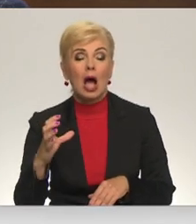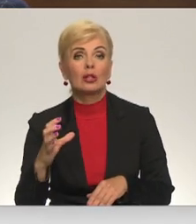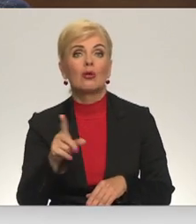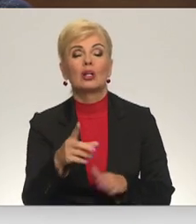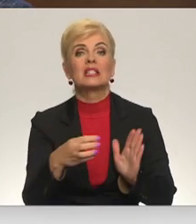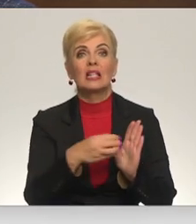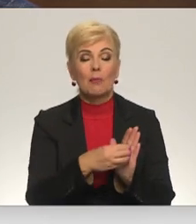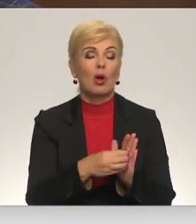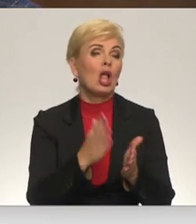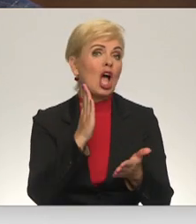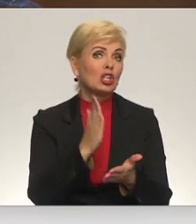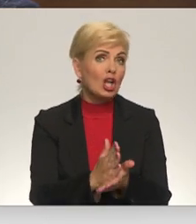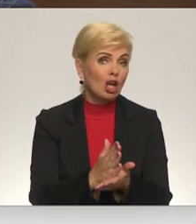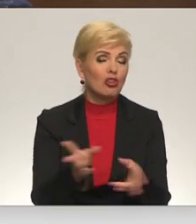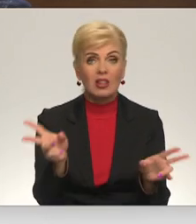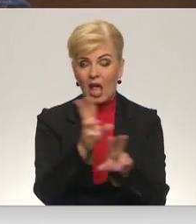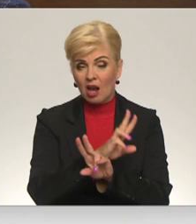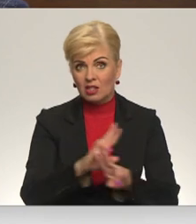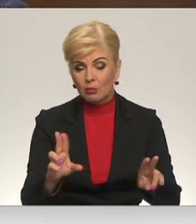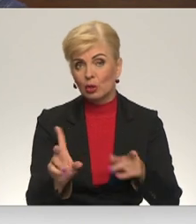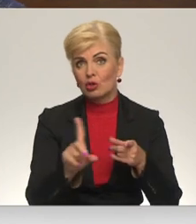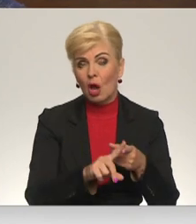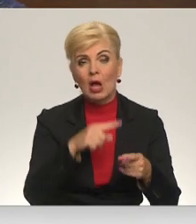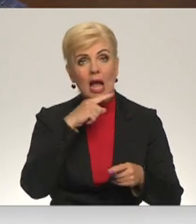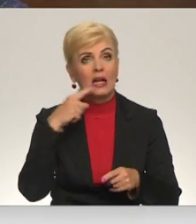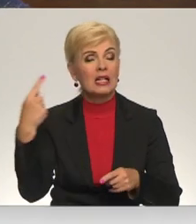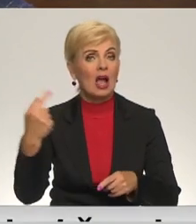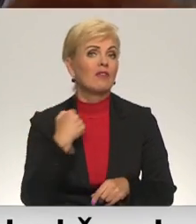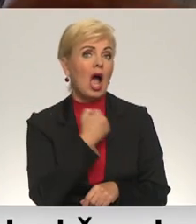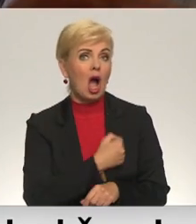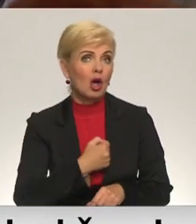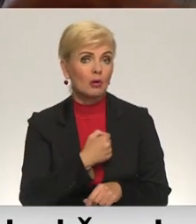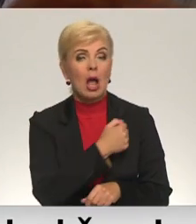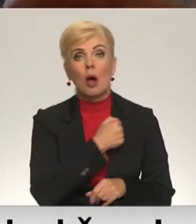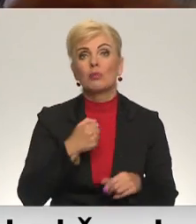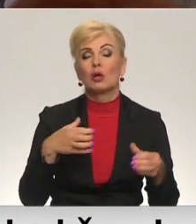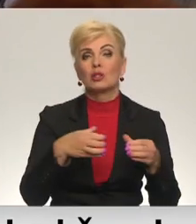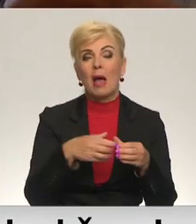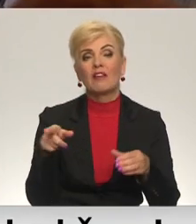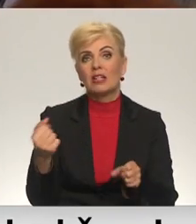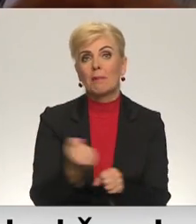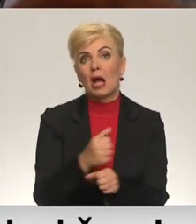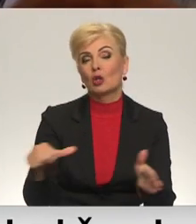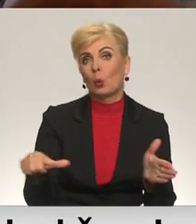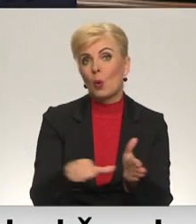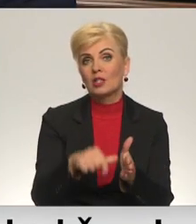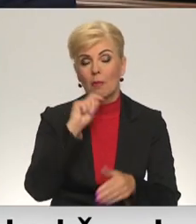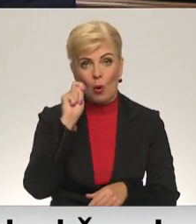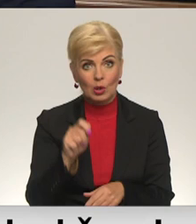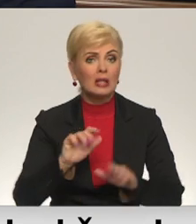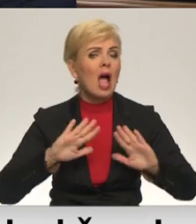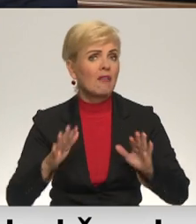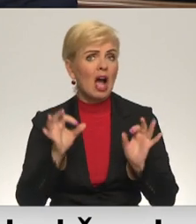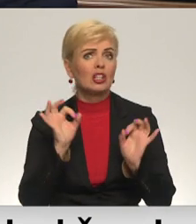šobrīd nu jau tieši un nepārprotami ir saistīta ar Krievijas agresiju un tās bruņoto spēku pastrādātajiem noziegumiem Ukrainā. Vai tiešām